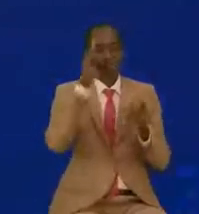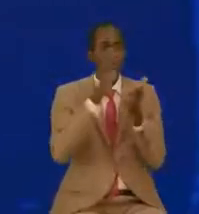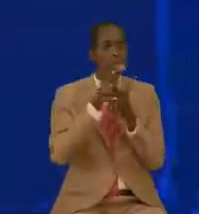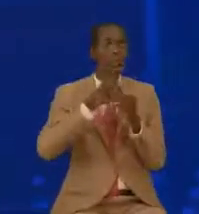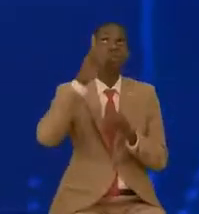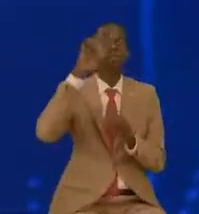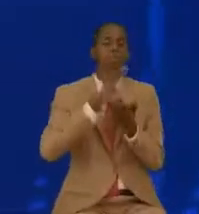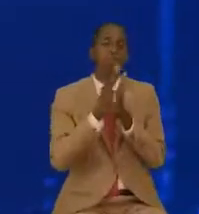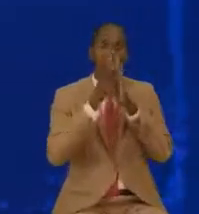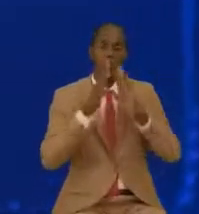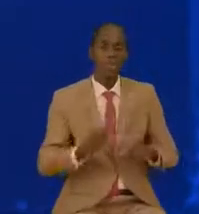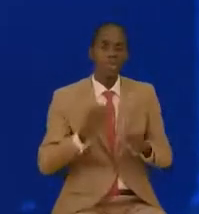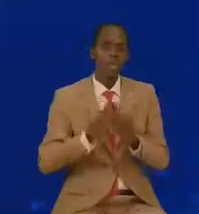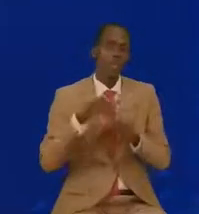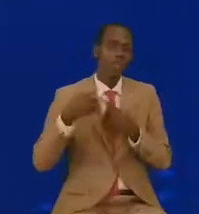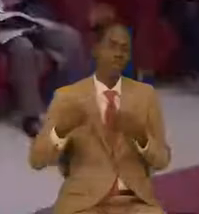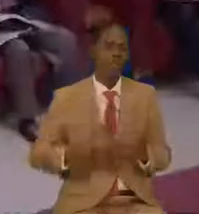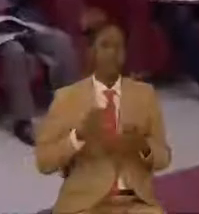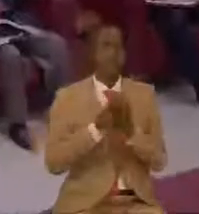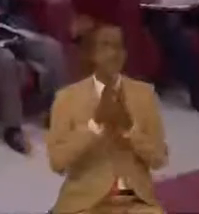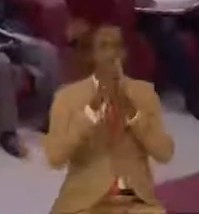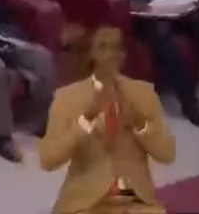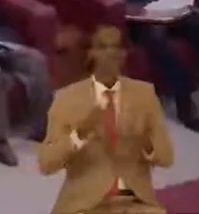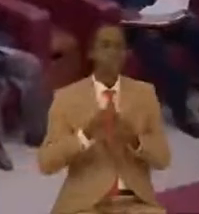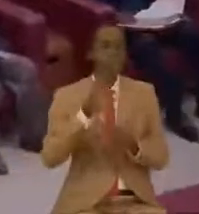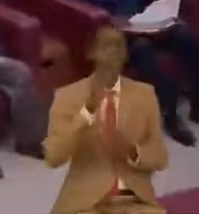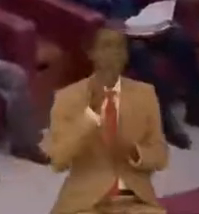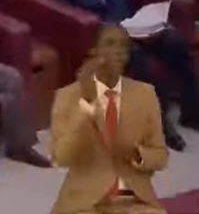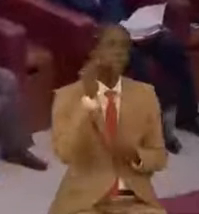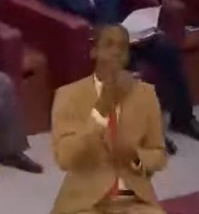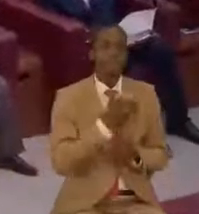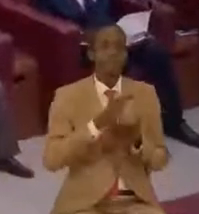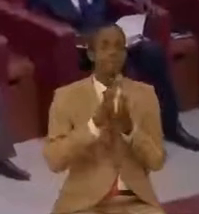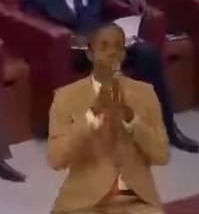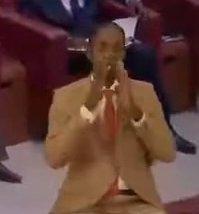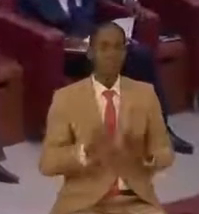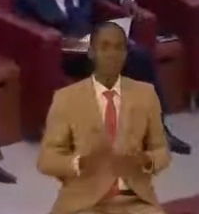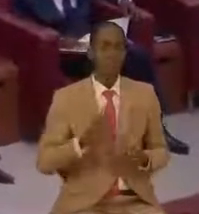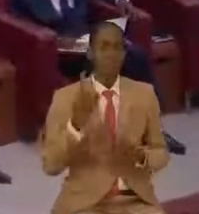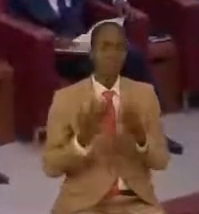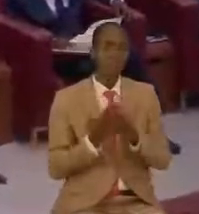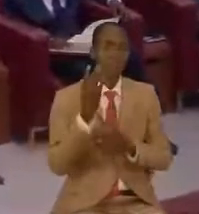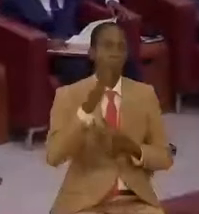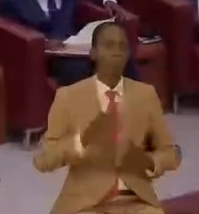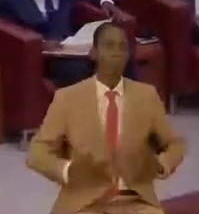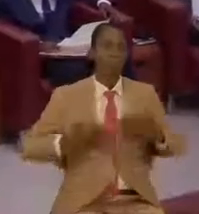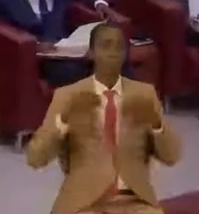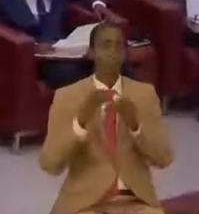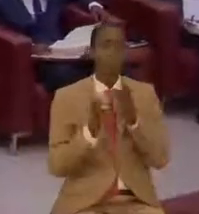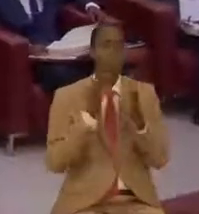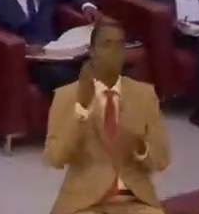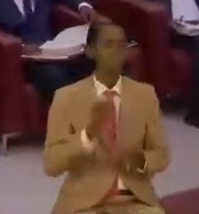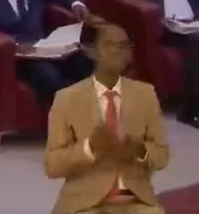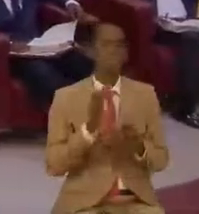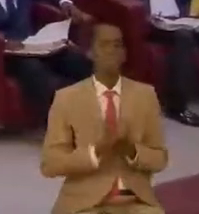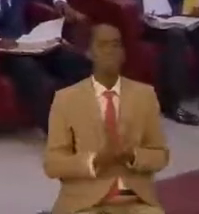la paix dans ton cœur, la paix dans ton foyer, la paix durant toute ta vie